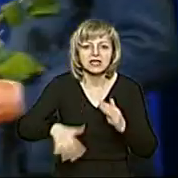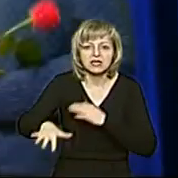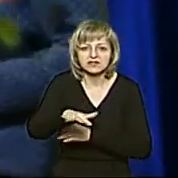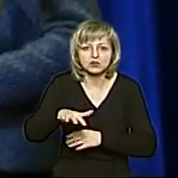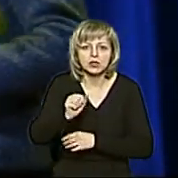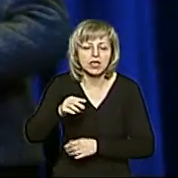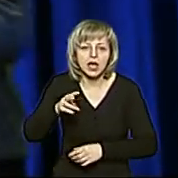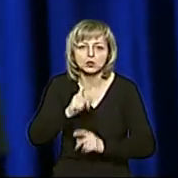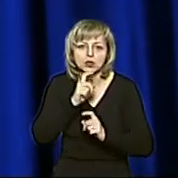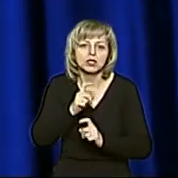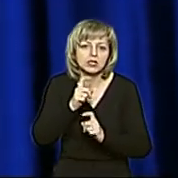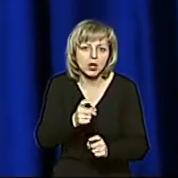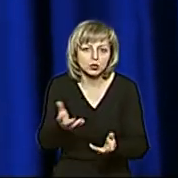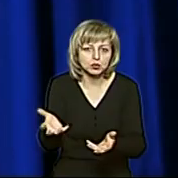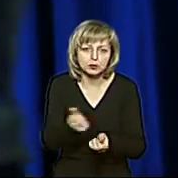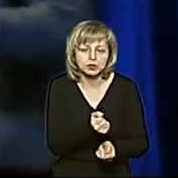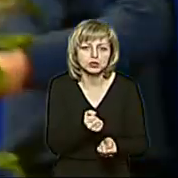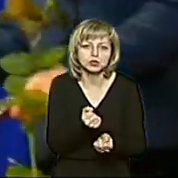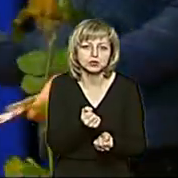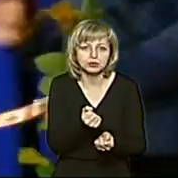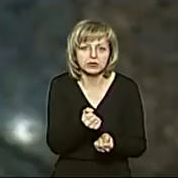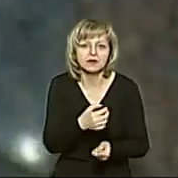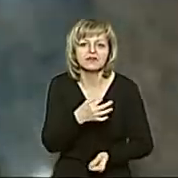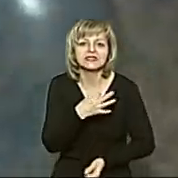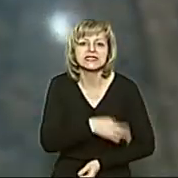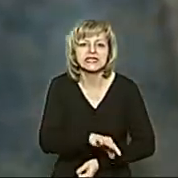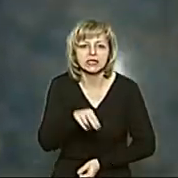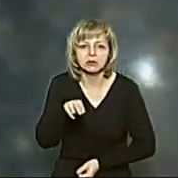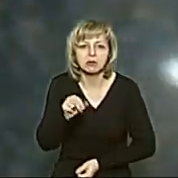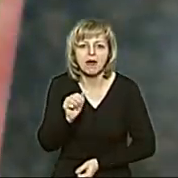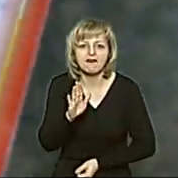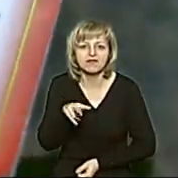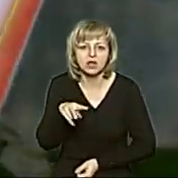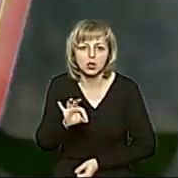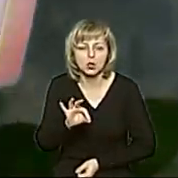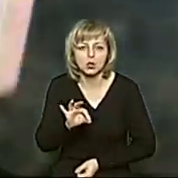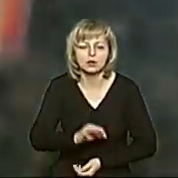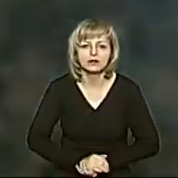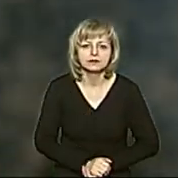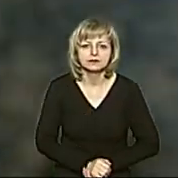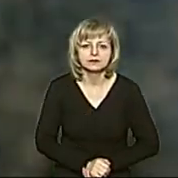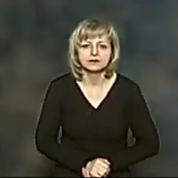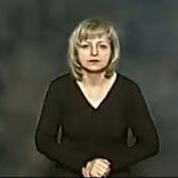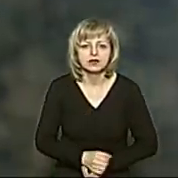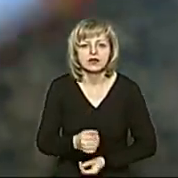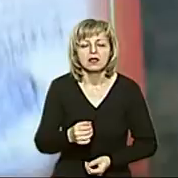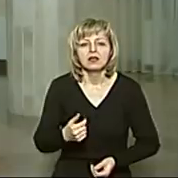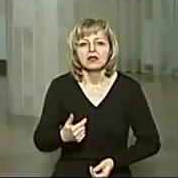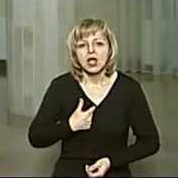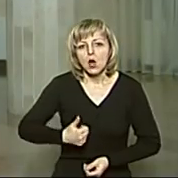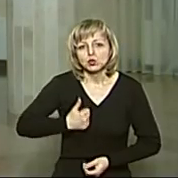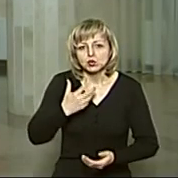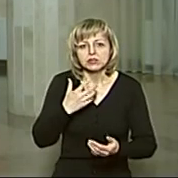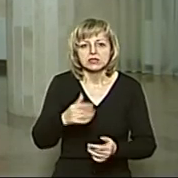АТО. Нагороду прийшов отримати син Павло. Звісно, що я цим пишаюся, цим його вчинком, що він